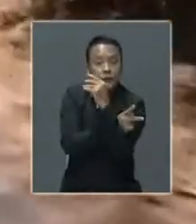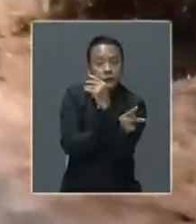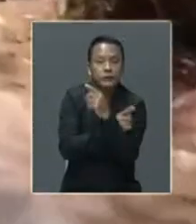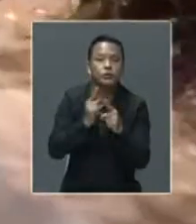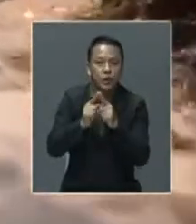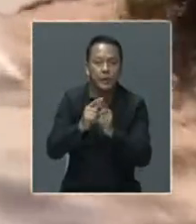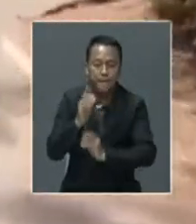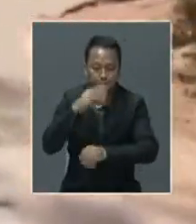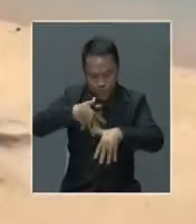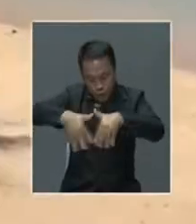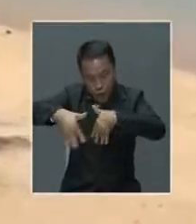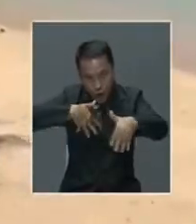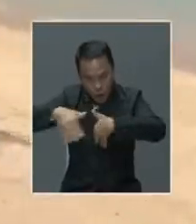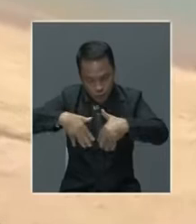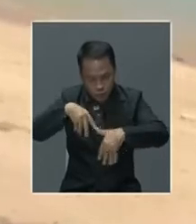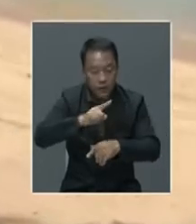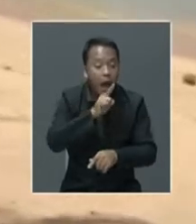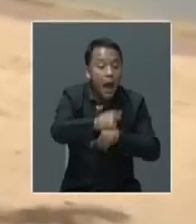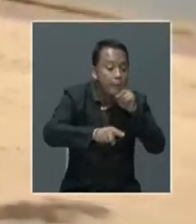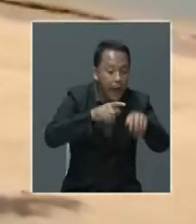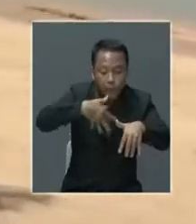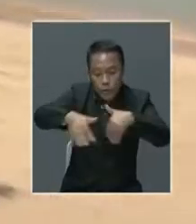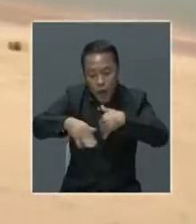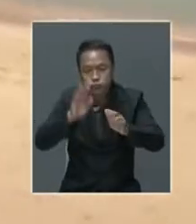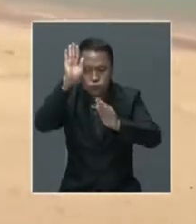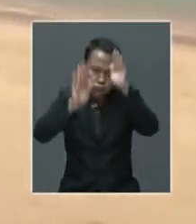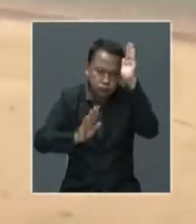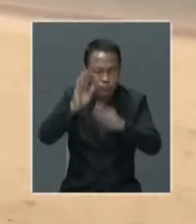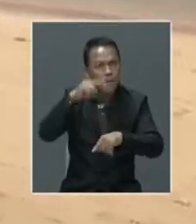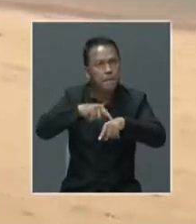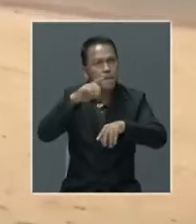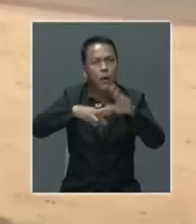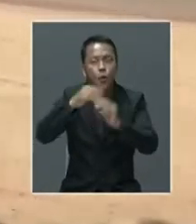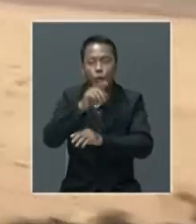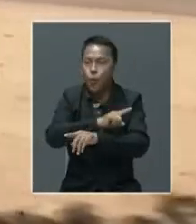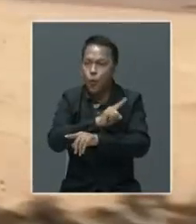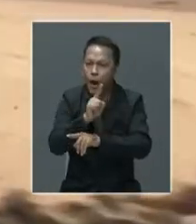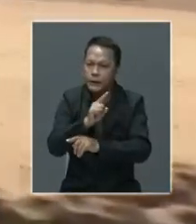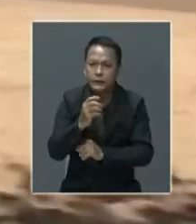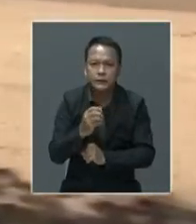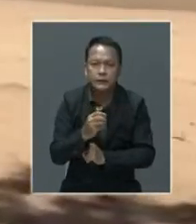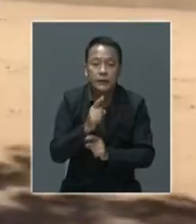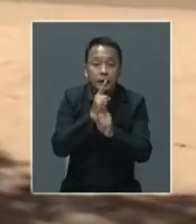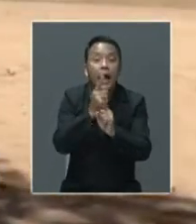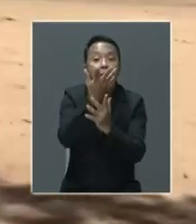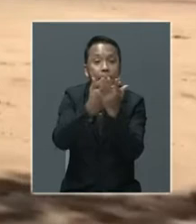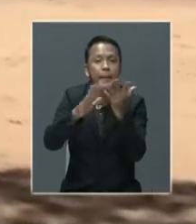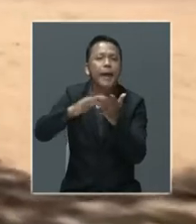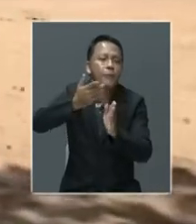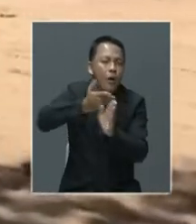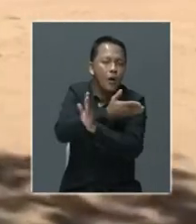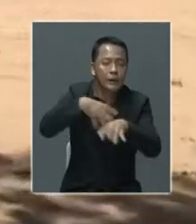ไปทำประชาพิจารณ์ฟังเสียงประชาชนน่าจะเป็นราวๆวันที่ตามแผนที่ผ่านมานะค